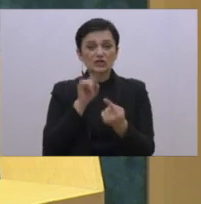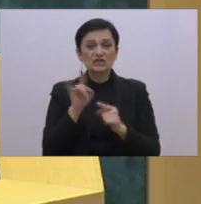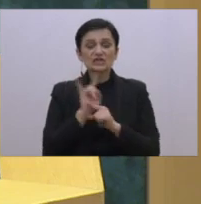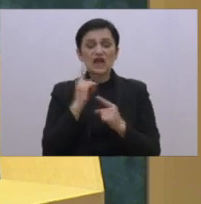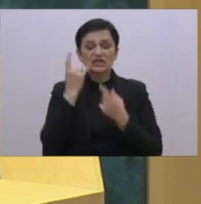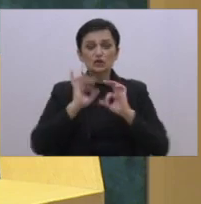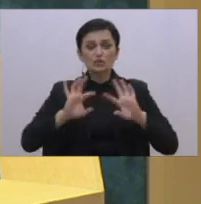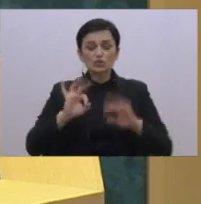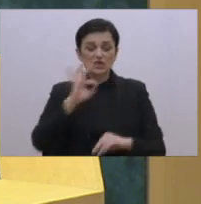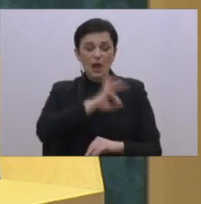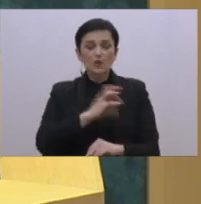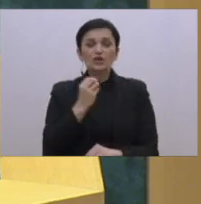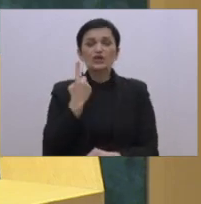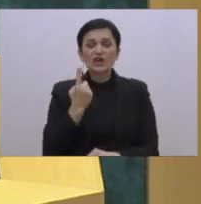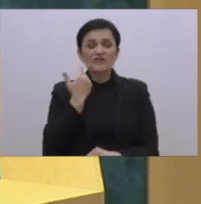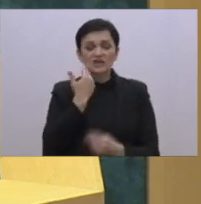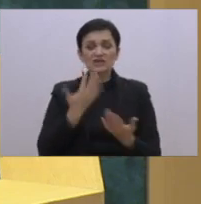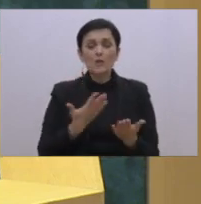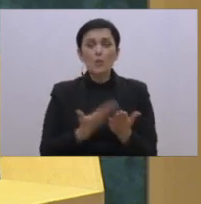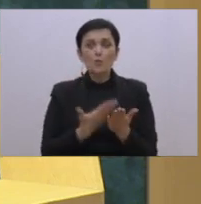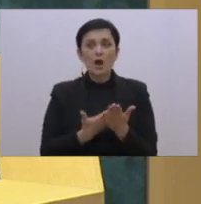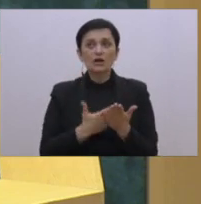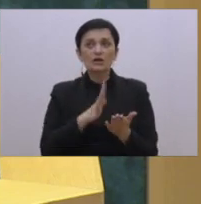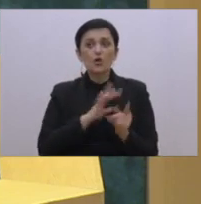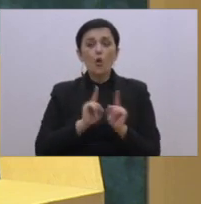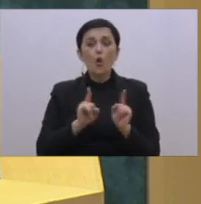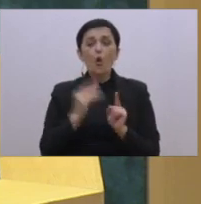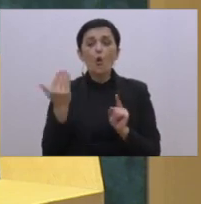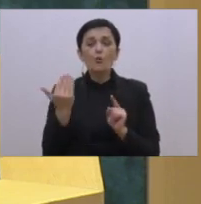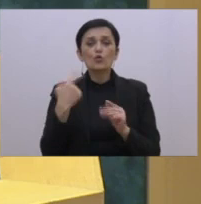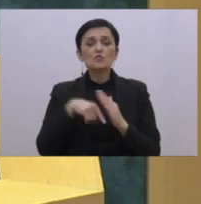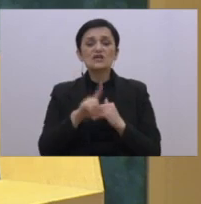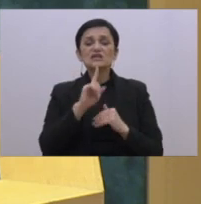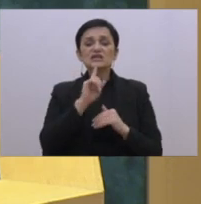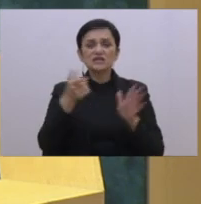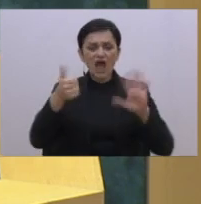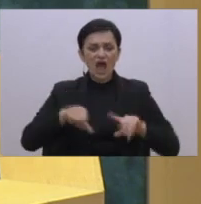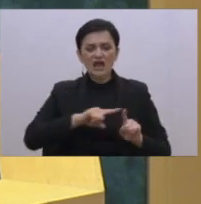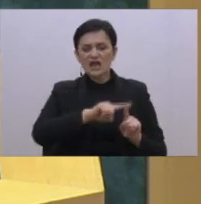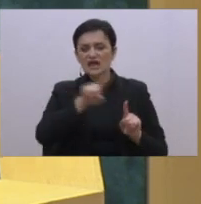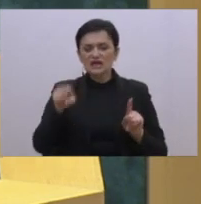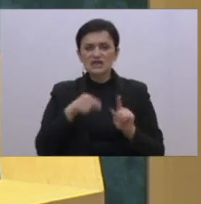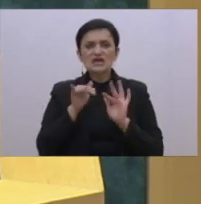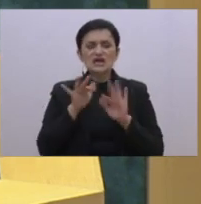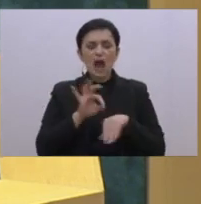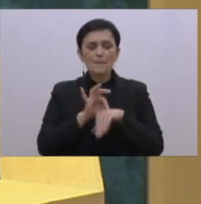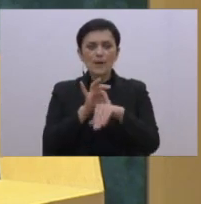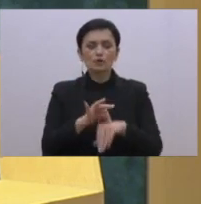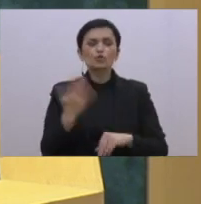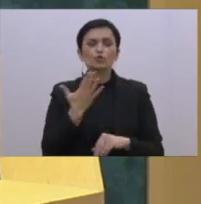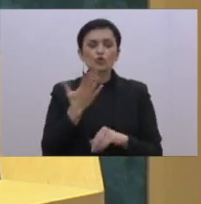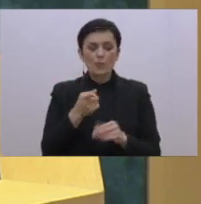დეზინფორმაციის გამოყენების კიდევ ერთი სამარცხვინო მაგალითი იყო ოპოზიციის მიერ წელიწადნახევრის განმავლობაში წარმოებული კამპანია,